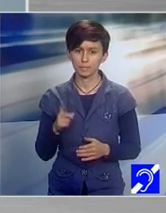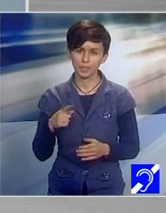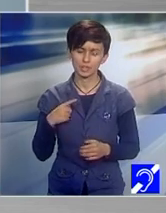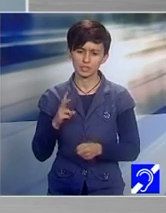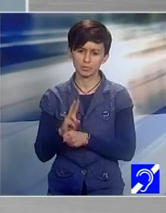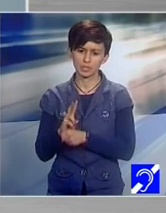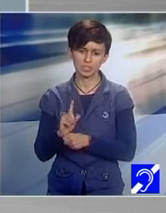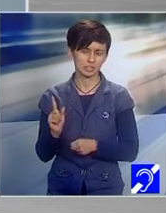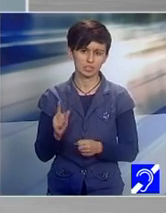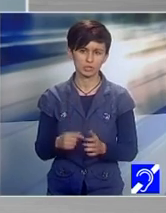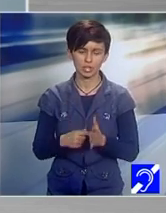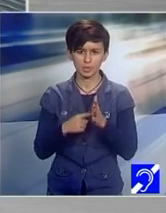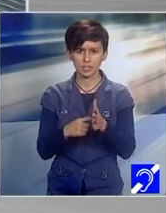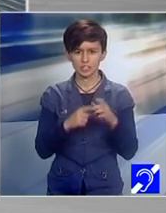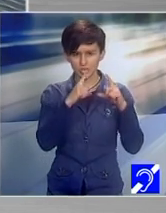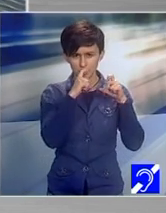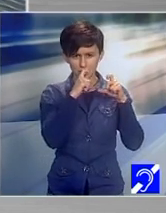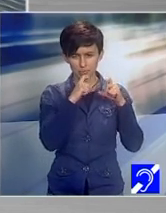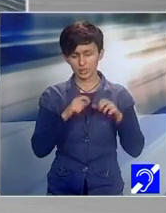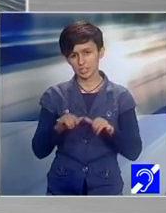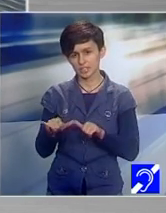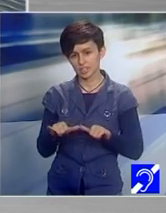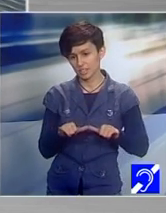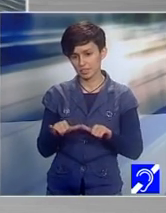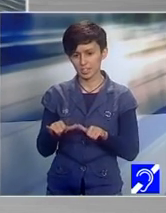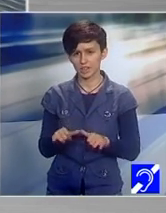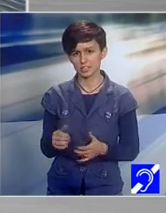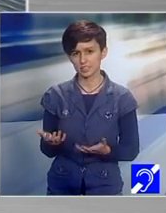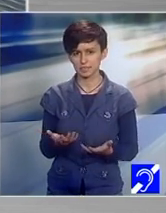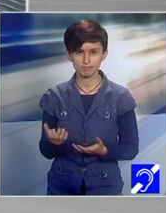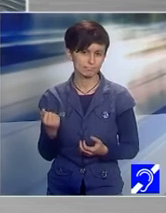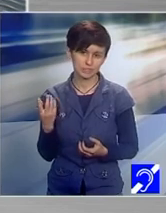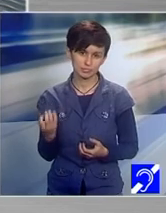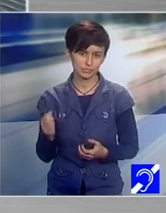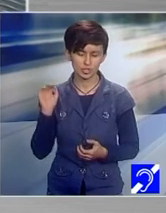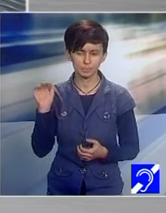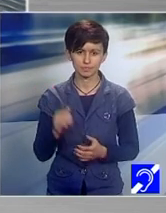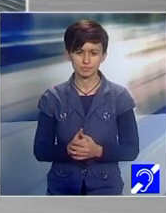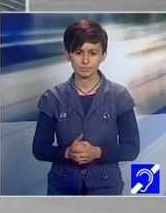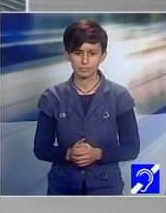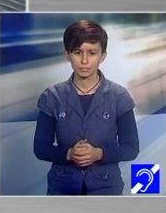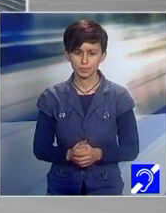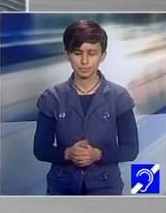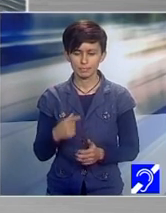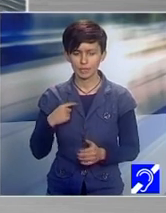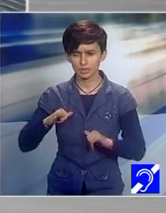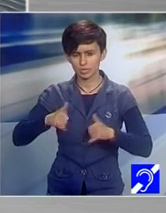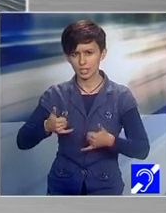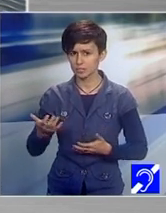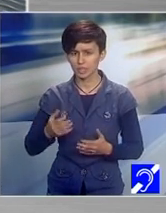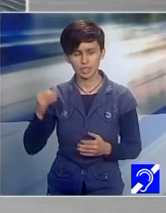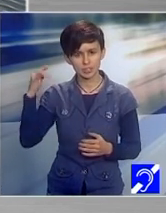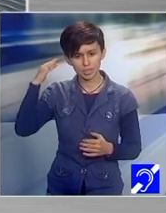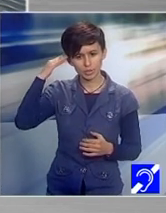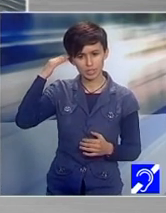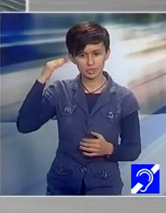din vacanță sau ce anume, să dăm mesaje. Nu, dar chiar așa există cazuri în care s-au inspirat din rețele sociale sau de